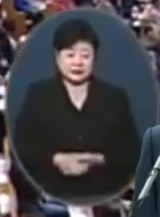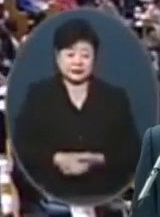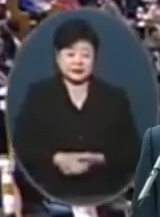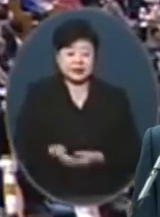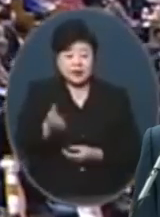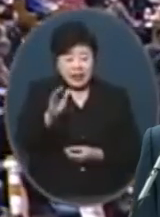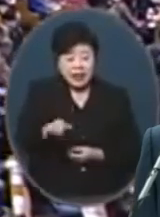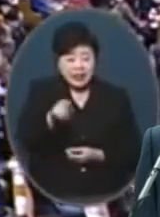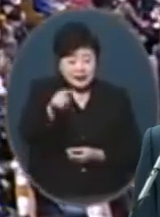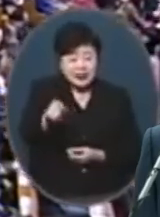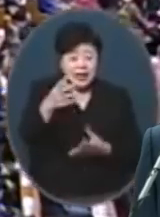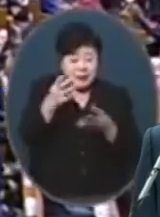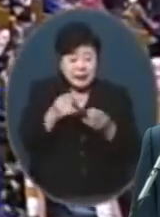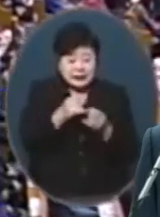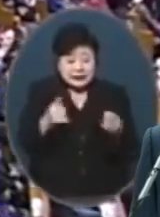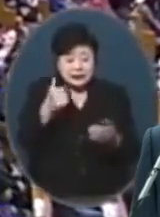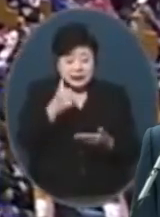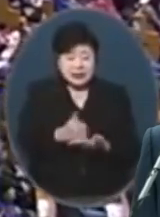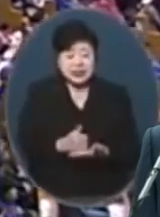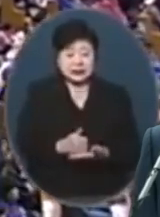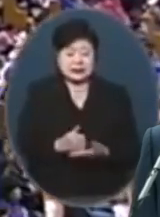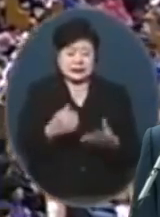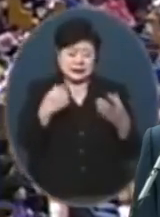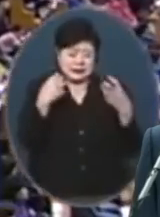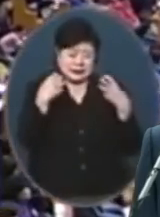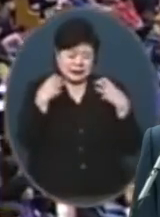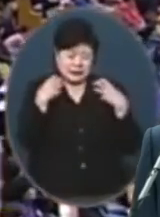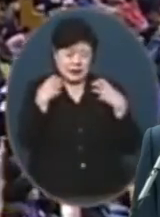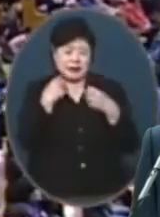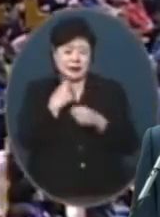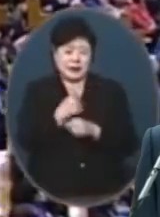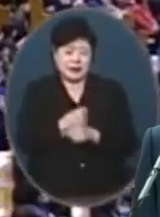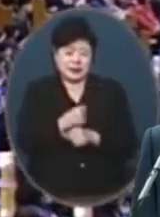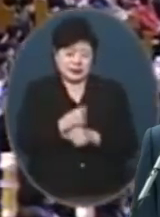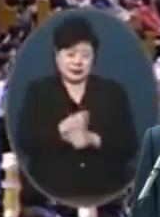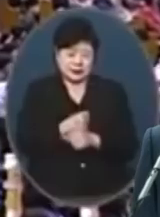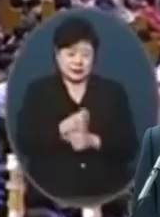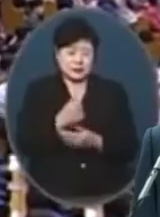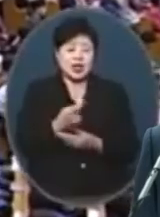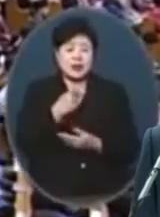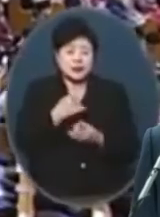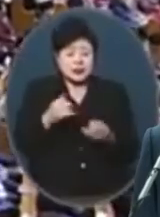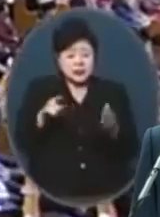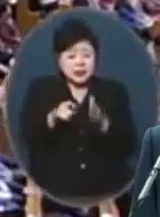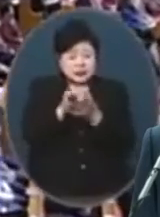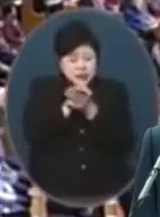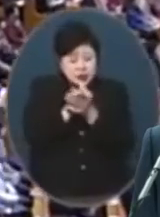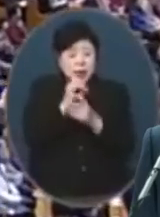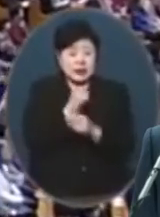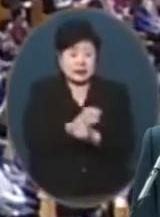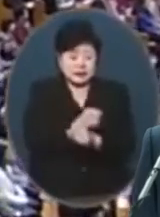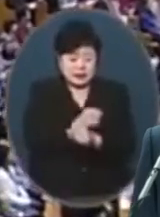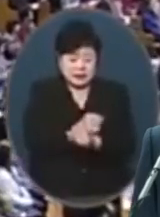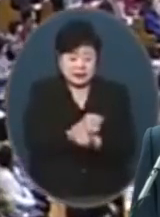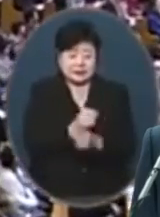그러나 그는 많은 사람의 죄를 담당하며 범죄자를 위하여 기도하였느니라.